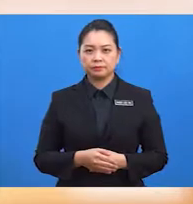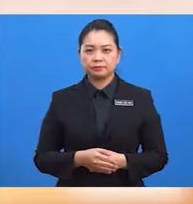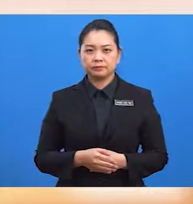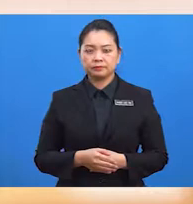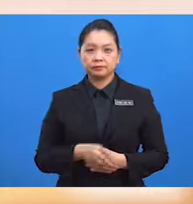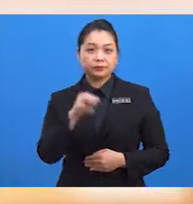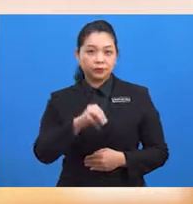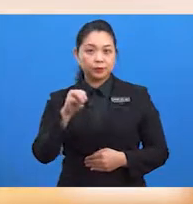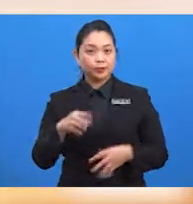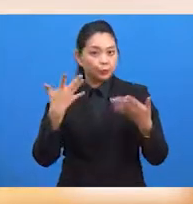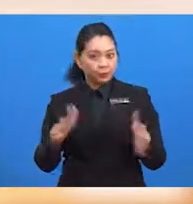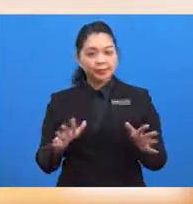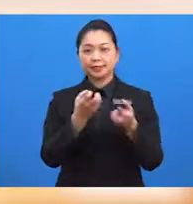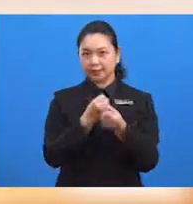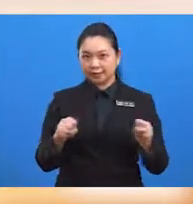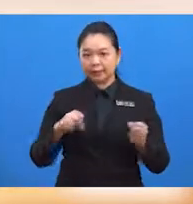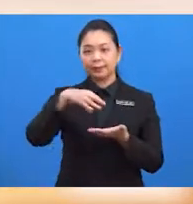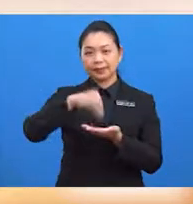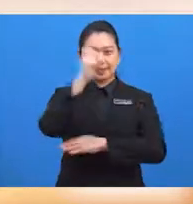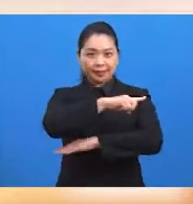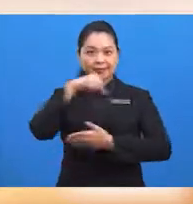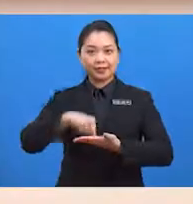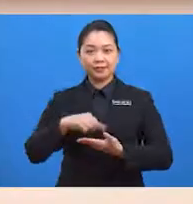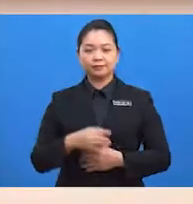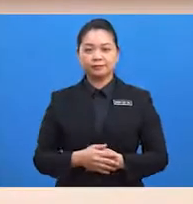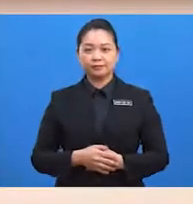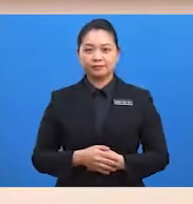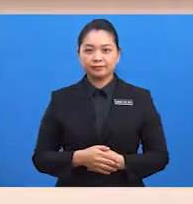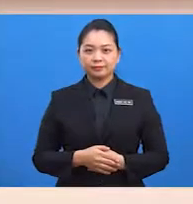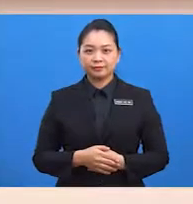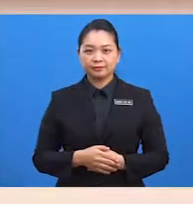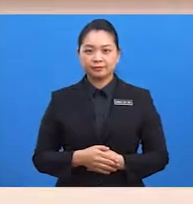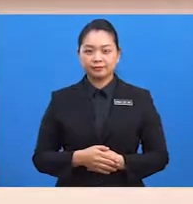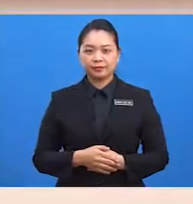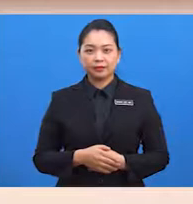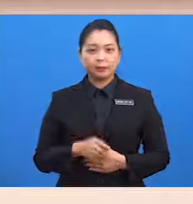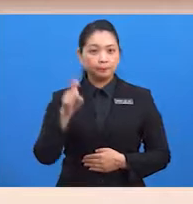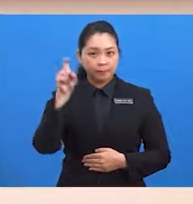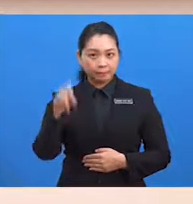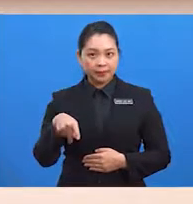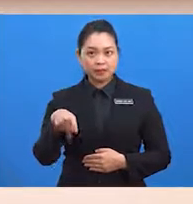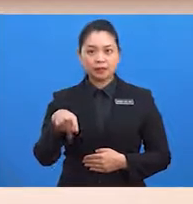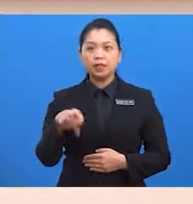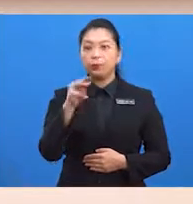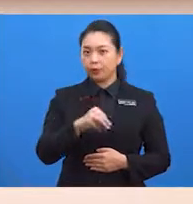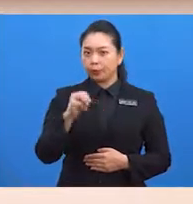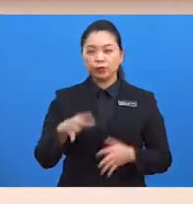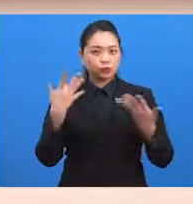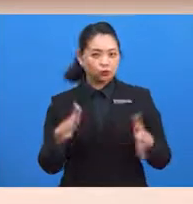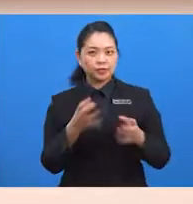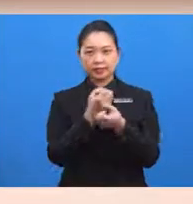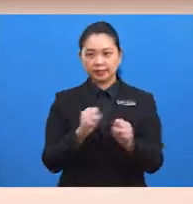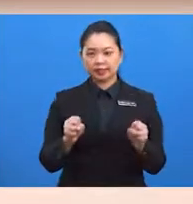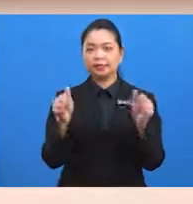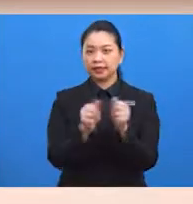melumuri sudah bersedia untuk pembelajaran hari ini pastikan murid-murid sudah bosen dia